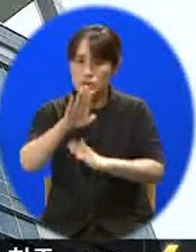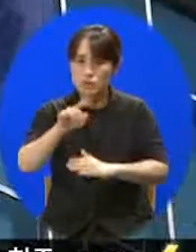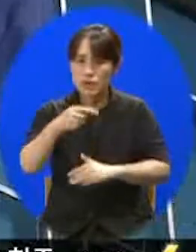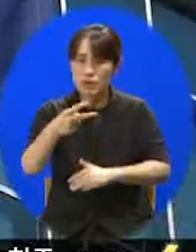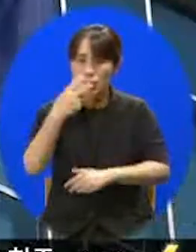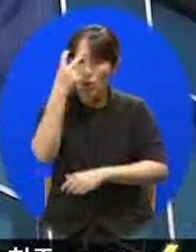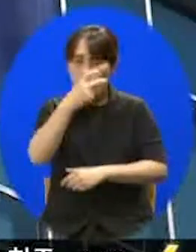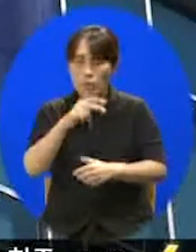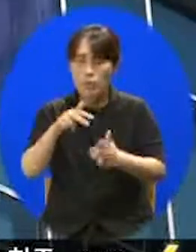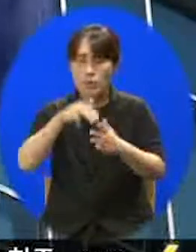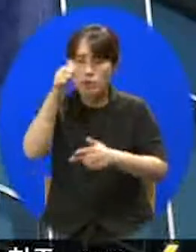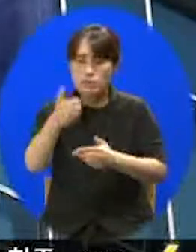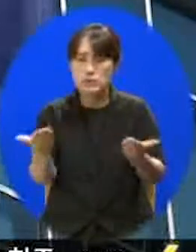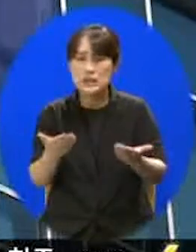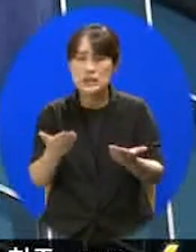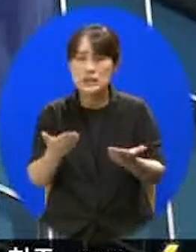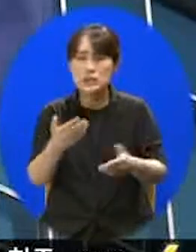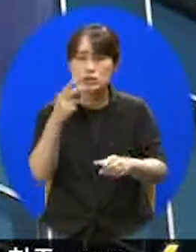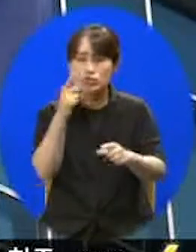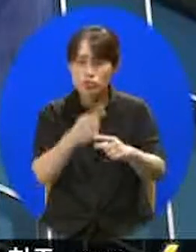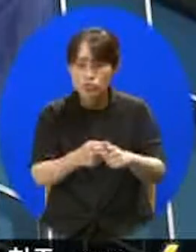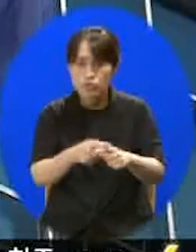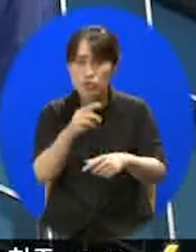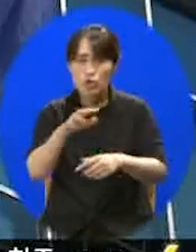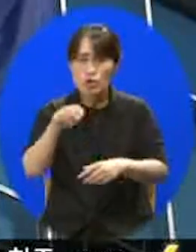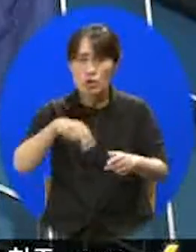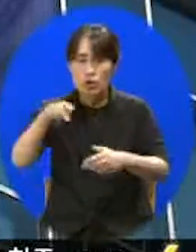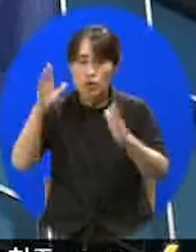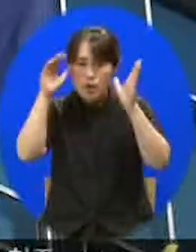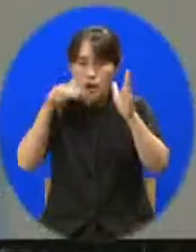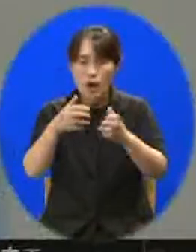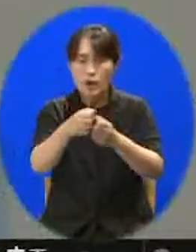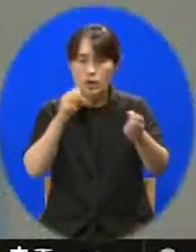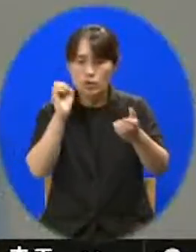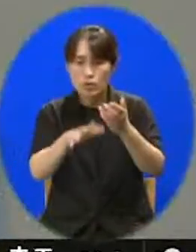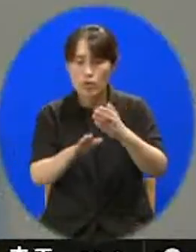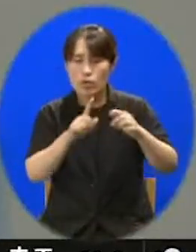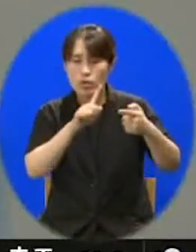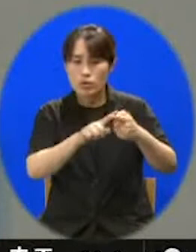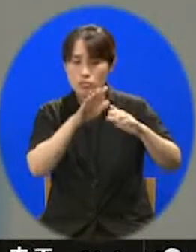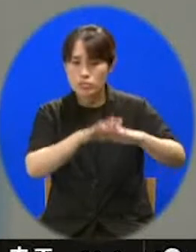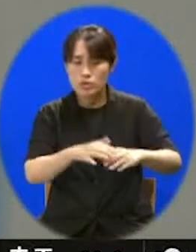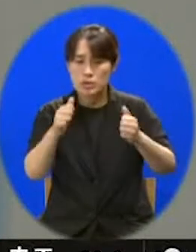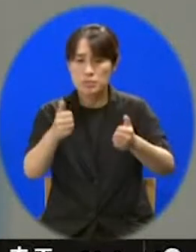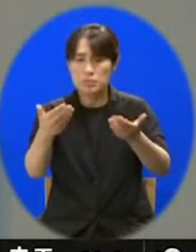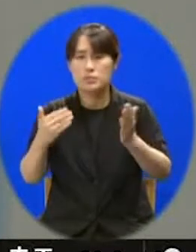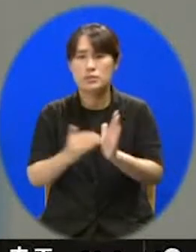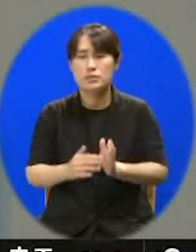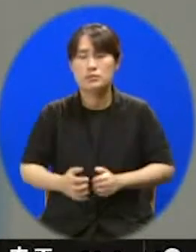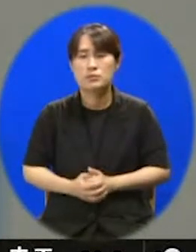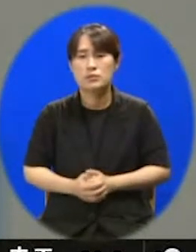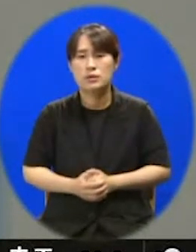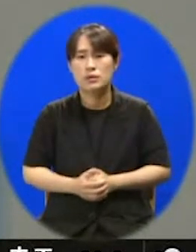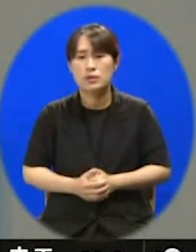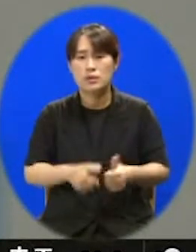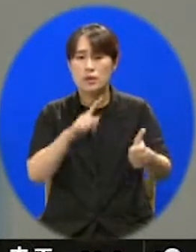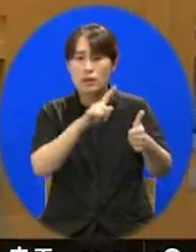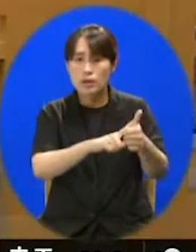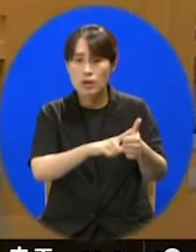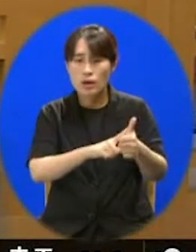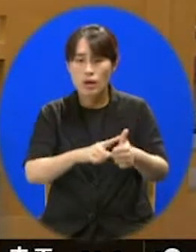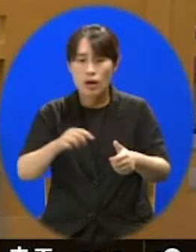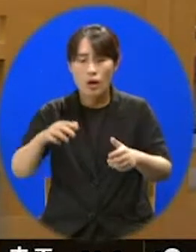동물 보호 센터장으로 근무 안해서 유기견 한 마리를 냉동고에 넣어 내버려둔 혐의로 재판에 넘겨졌습니다 a 씨는